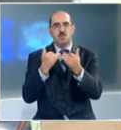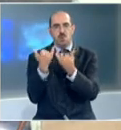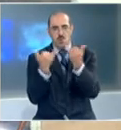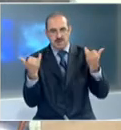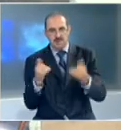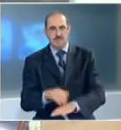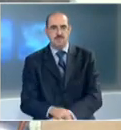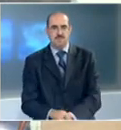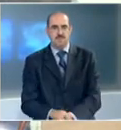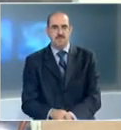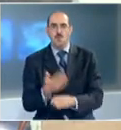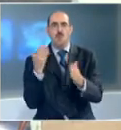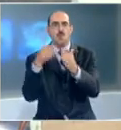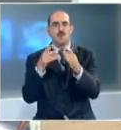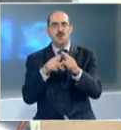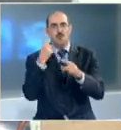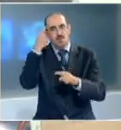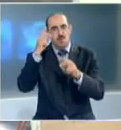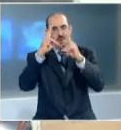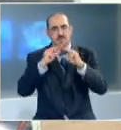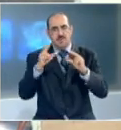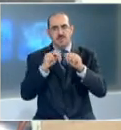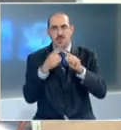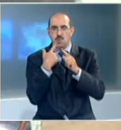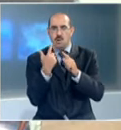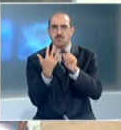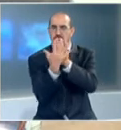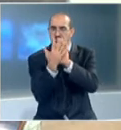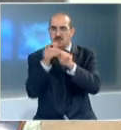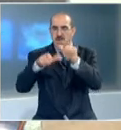التي تهدف إلى تعزيز الرابطة شعب أمة